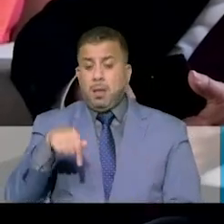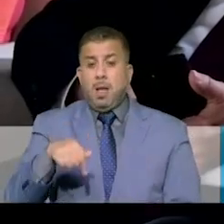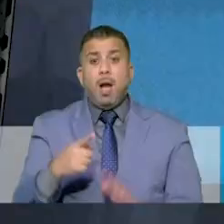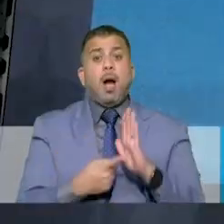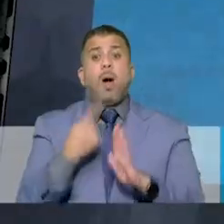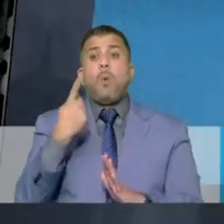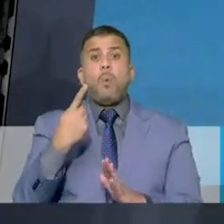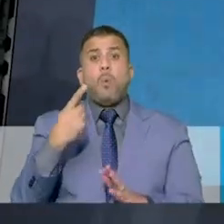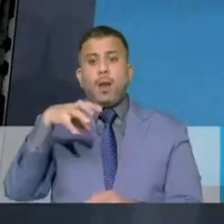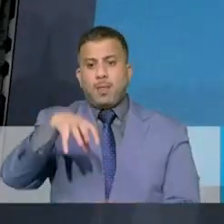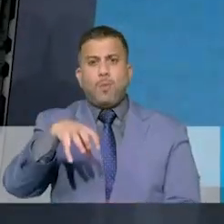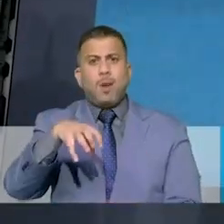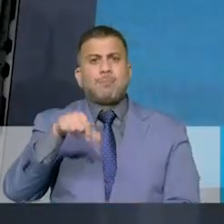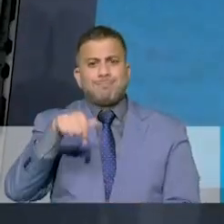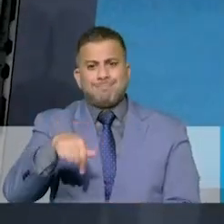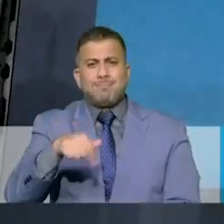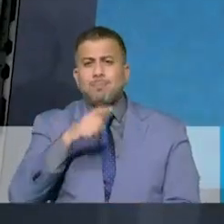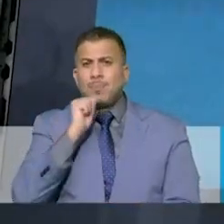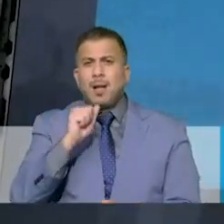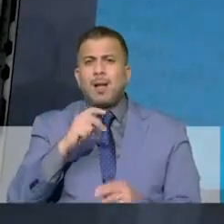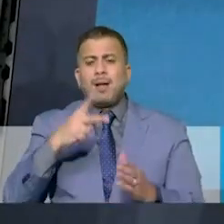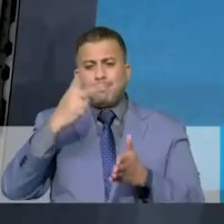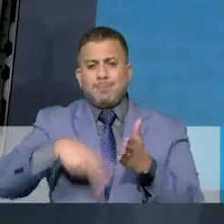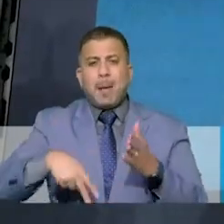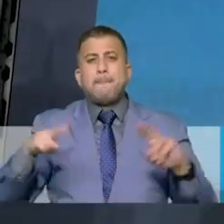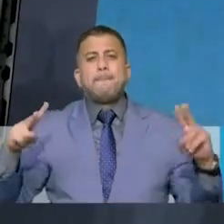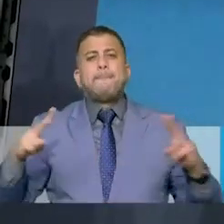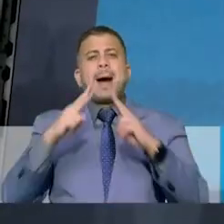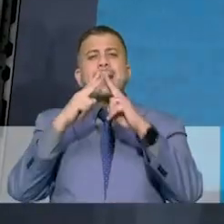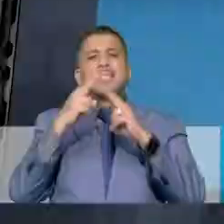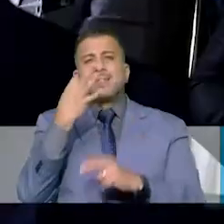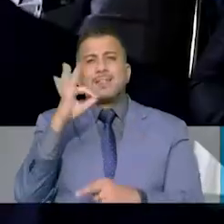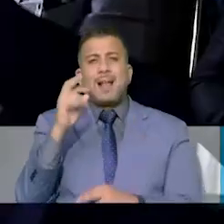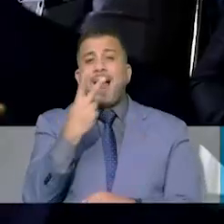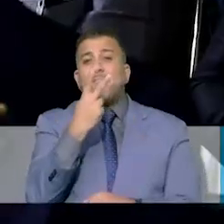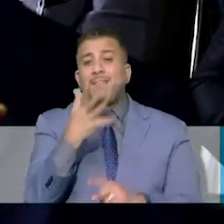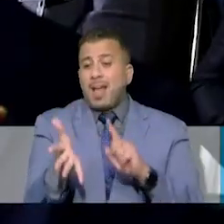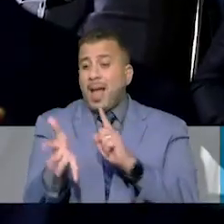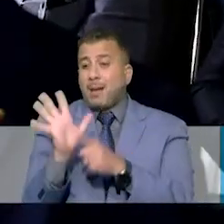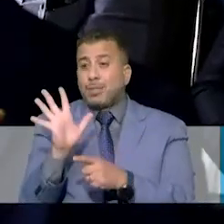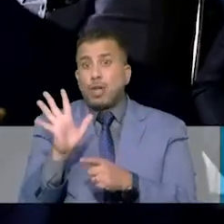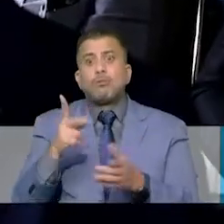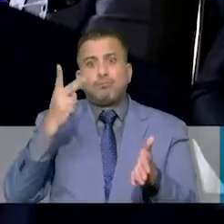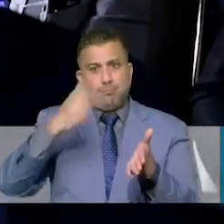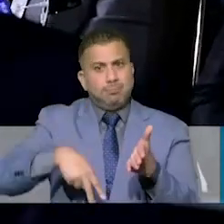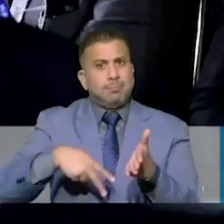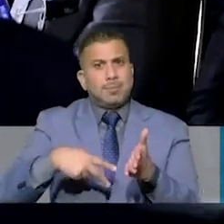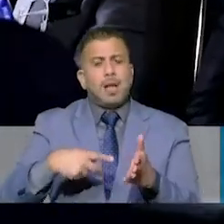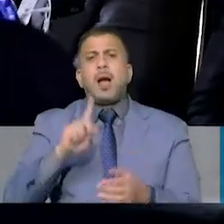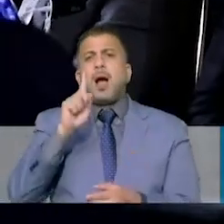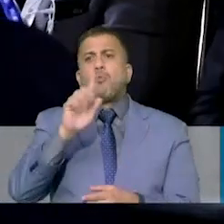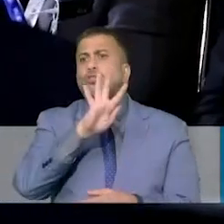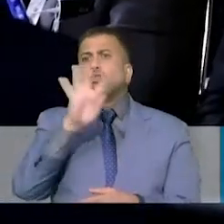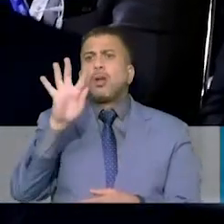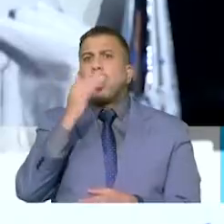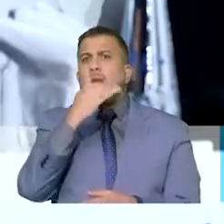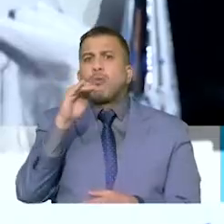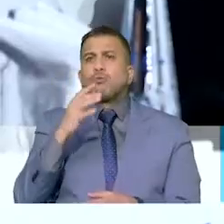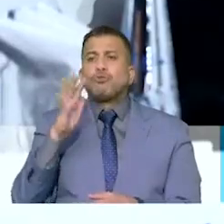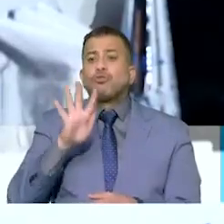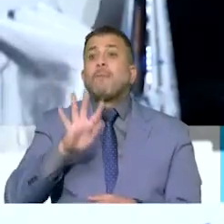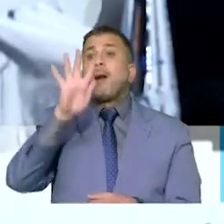المنطقه تصادق على اتفاق باريس للمناخ لعام 2015 واول دوله في الشرق الاوسط وشمال